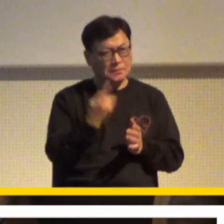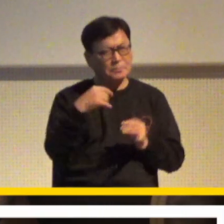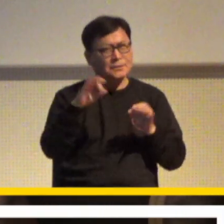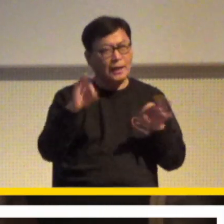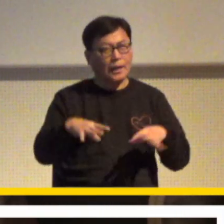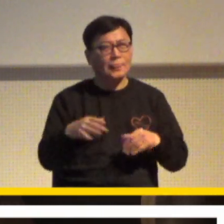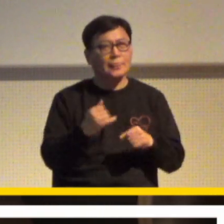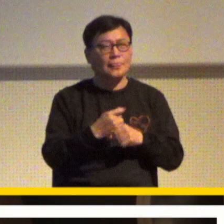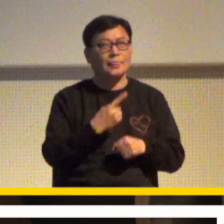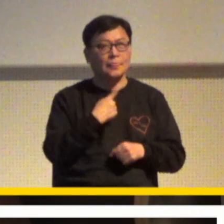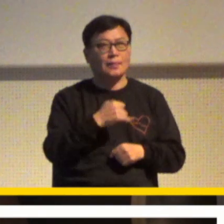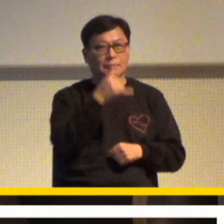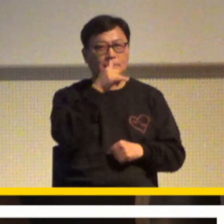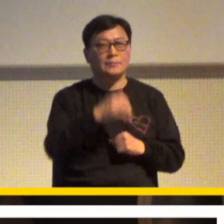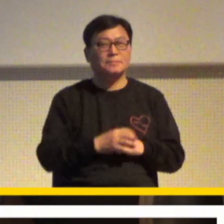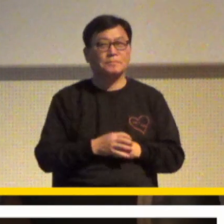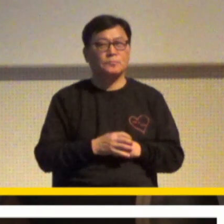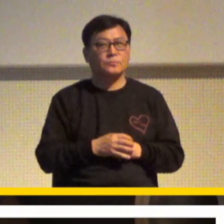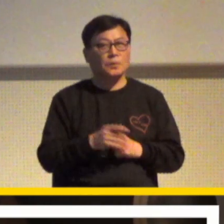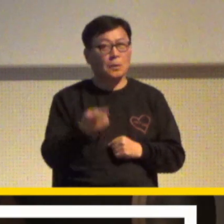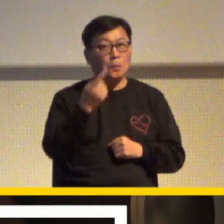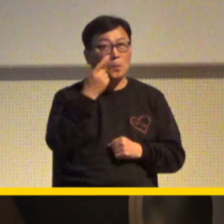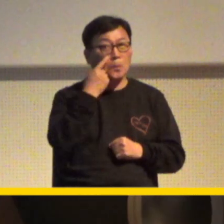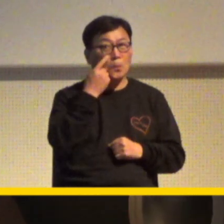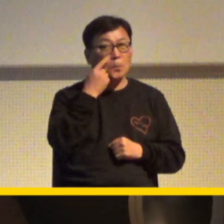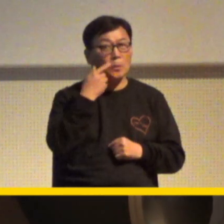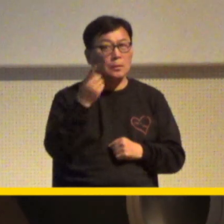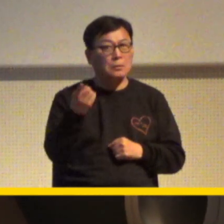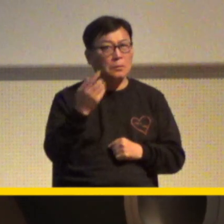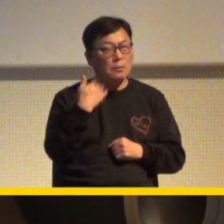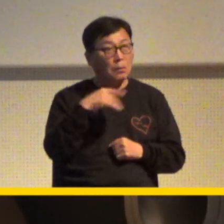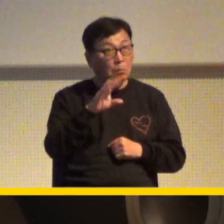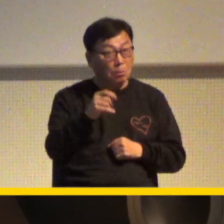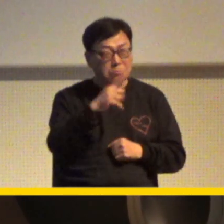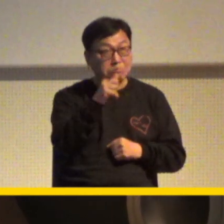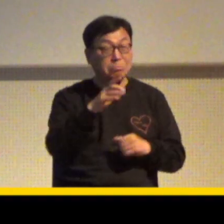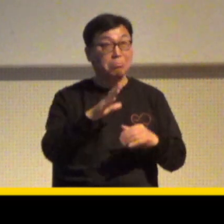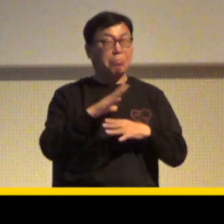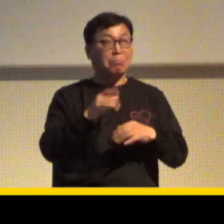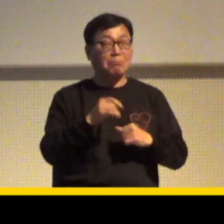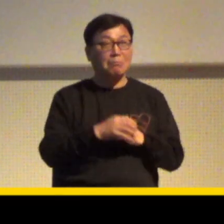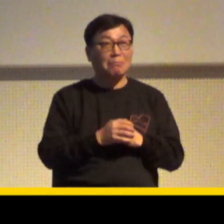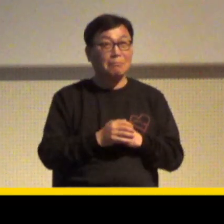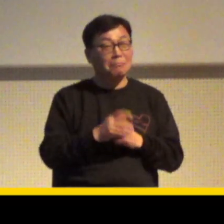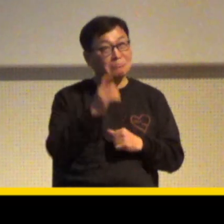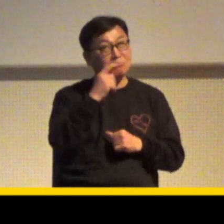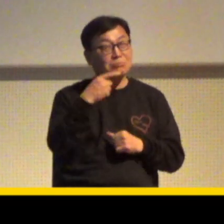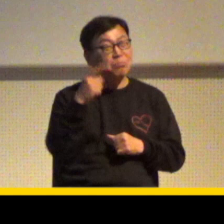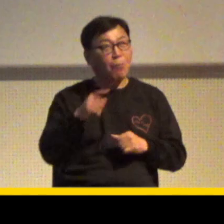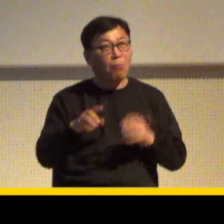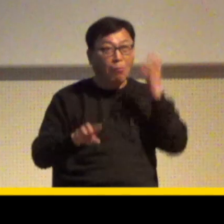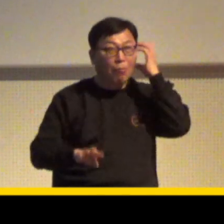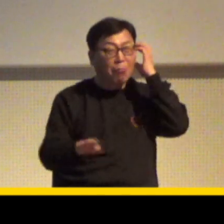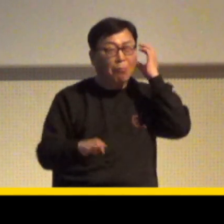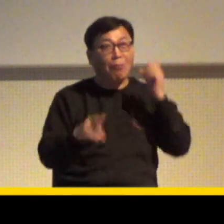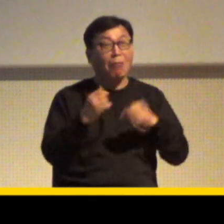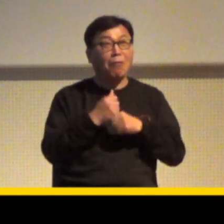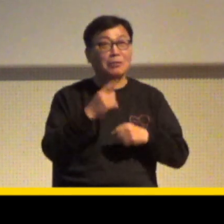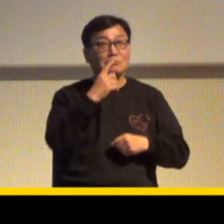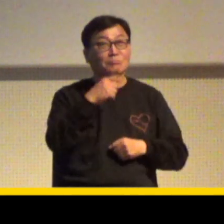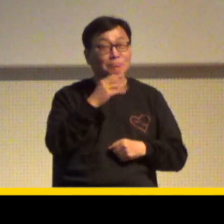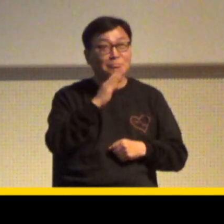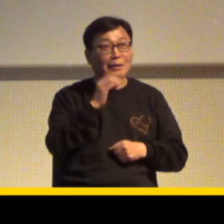했었습니다. 그래서 이거 보시고 신자분들 좀 경악하시더라고요. 네, 신부님이 무슨 DJ냐. 그렇지만